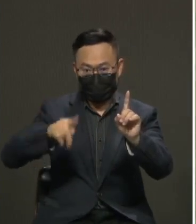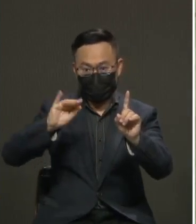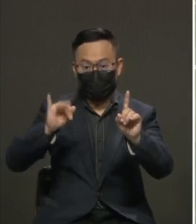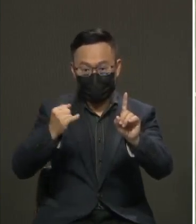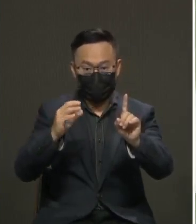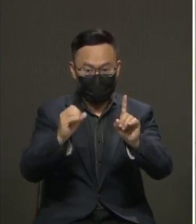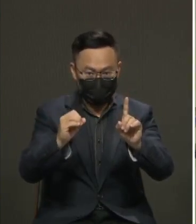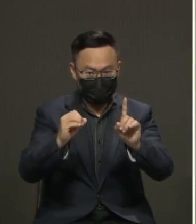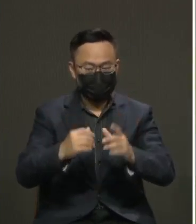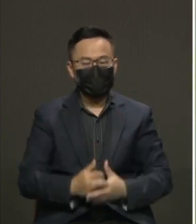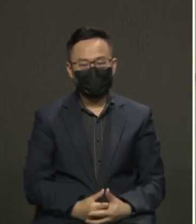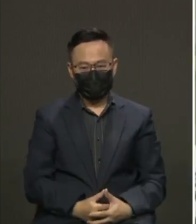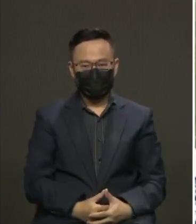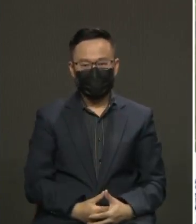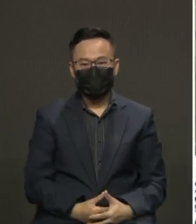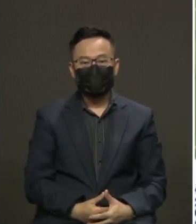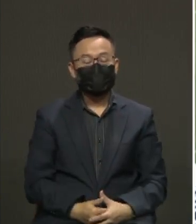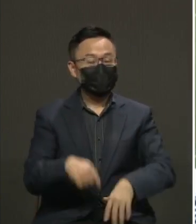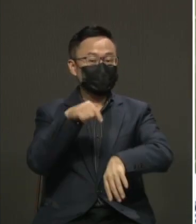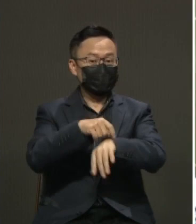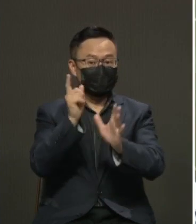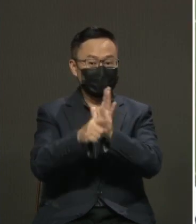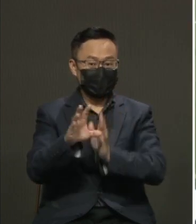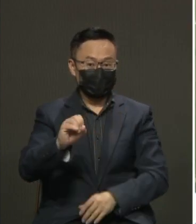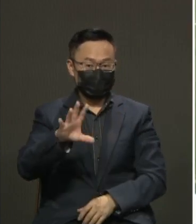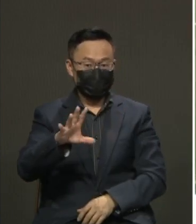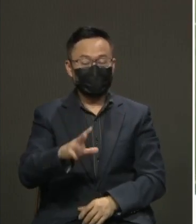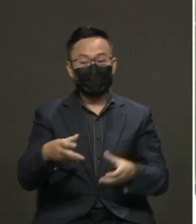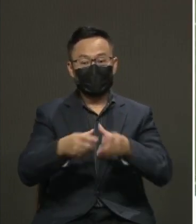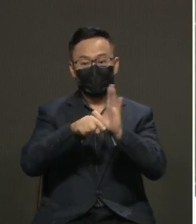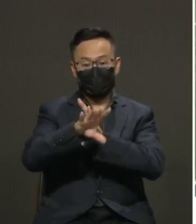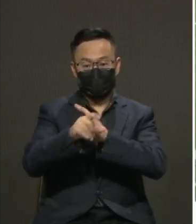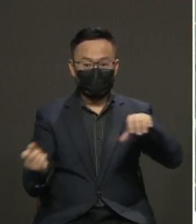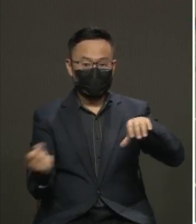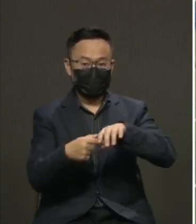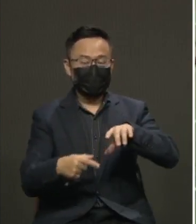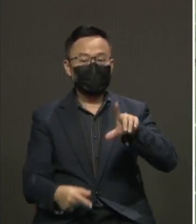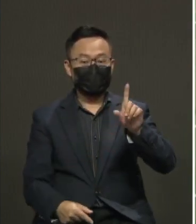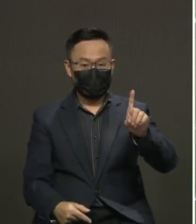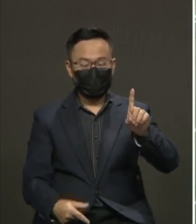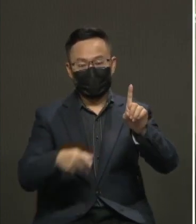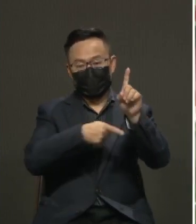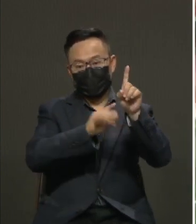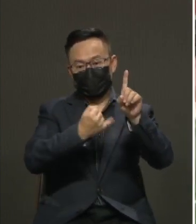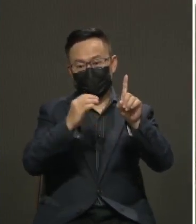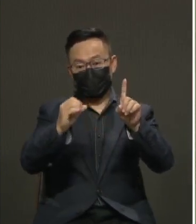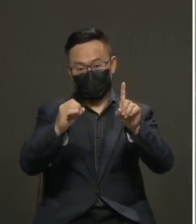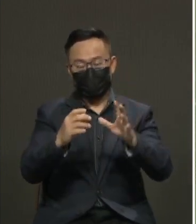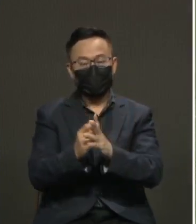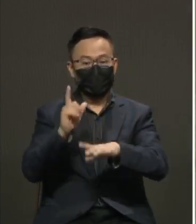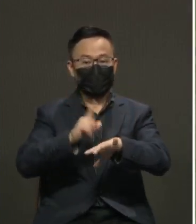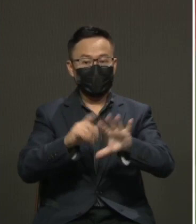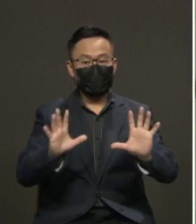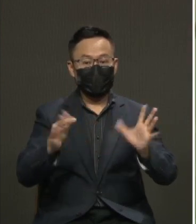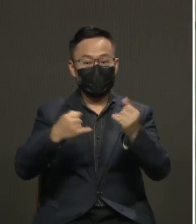ไม่เข้ามาซะตั้งนานค่ะลูกนี้เนี่ยก็ถ้าเป็นประตูชัยนะคะที่ทำให้ฉลามชนชลบุรี FC นะคะเป็นฝ่ายเก็บ3แต้มไป